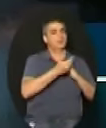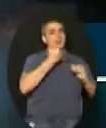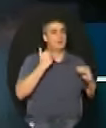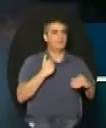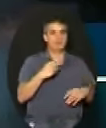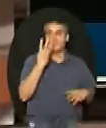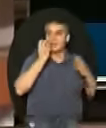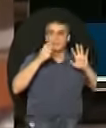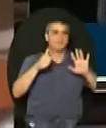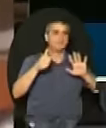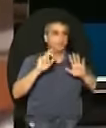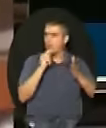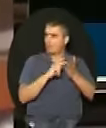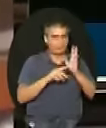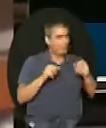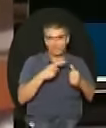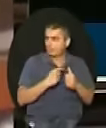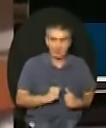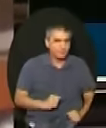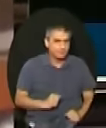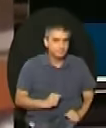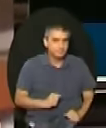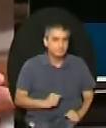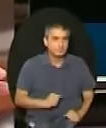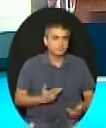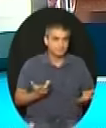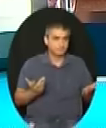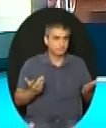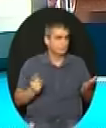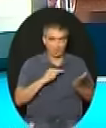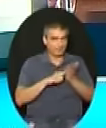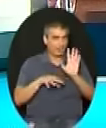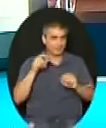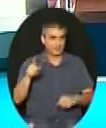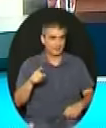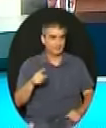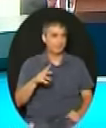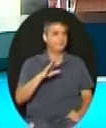כן, כן, ב-46. לא בגלל המתנחלים. תודה. סליחה? לא בגלל המתנחלים. לא,